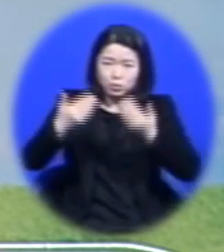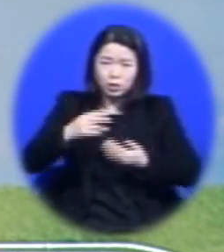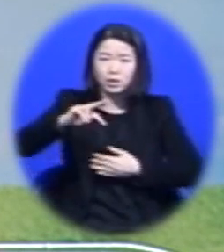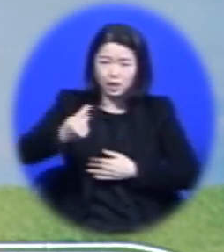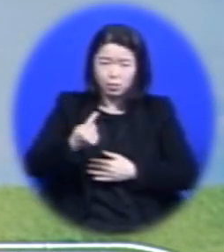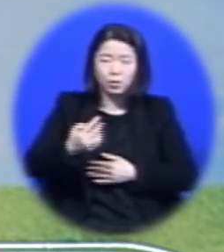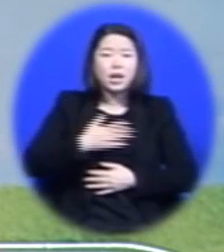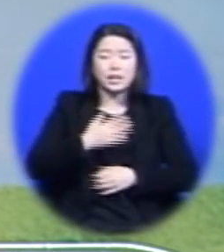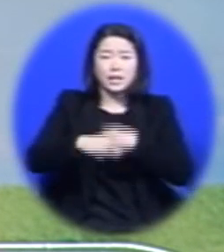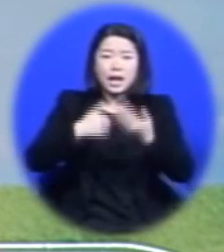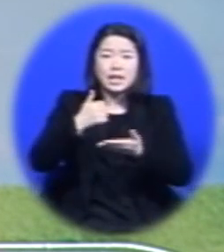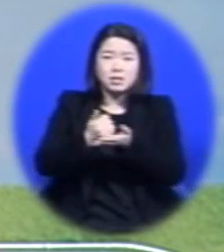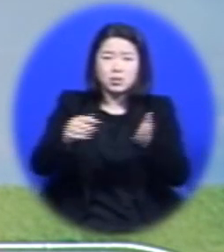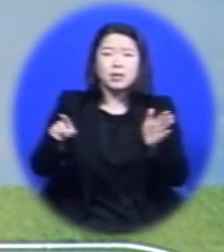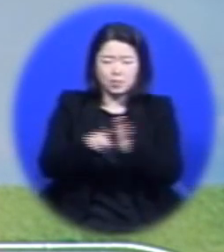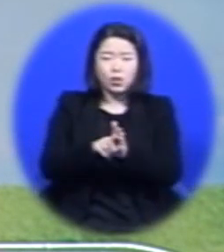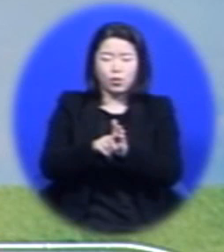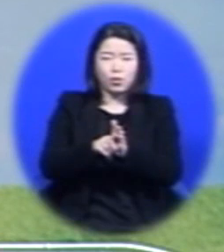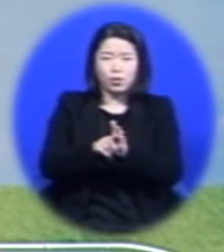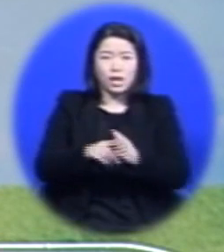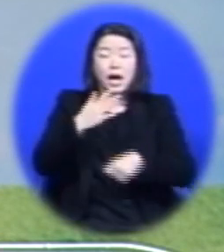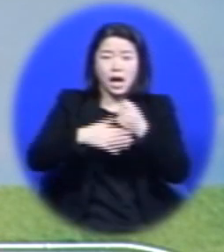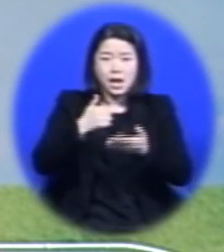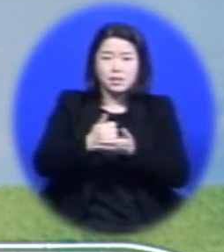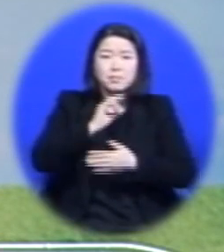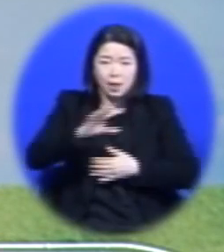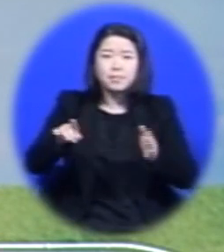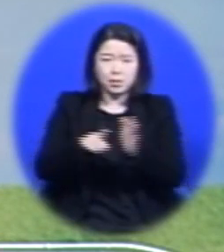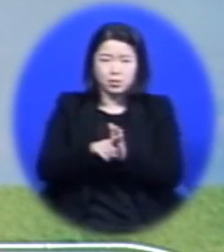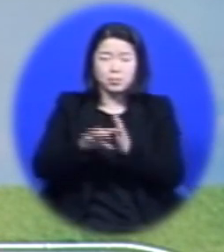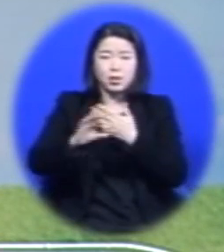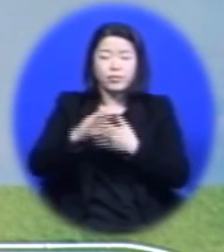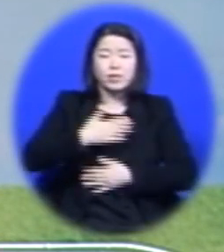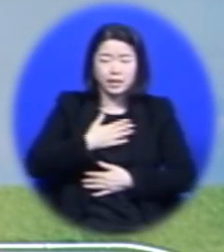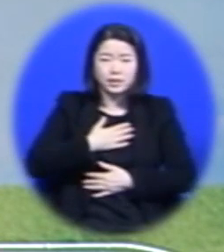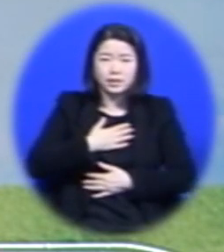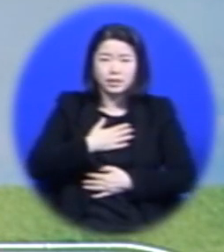나는 하나님을 믿어 하나님만 믿으면 나는